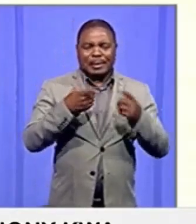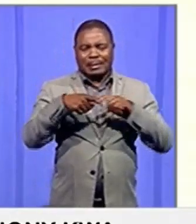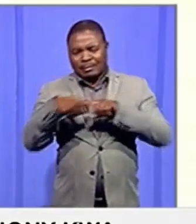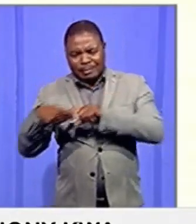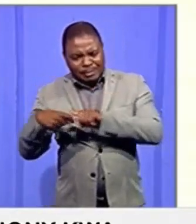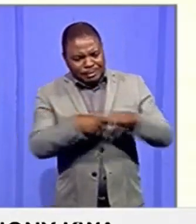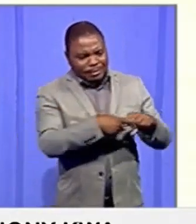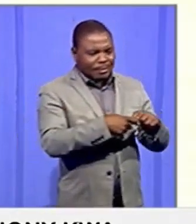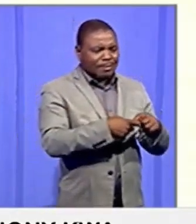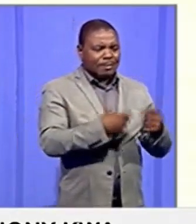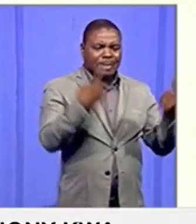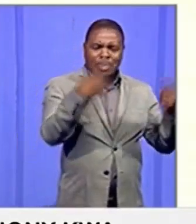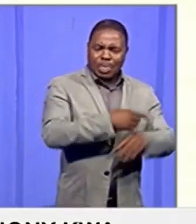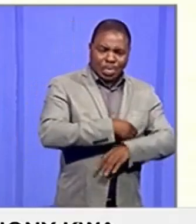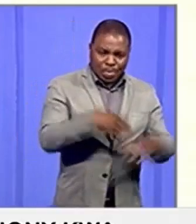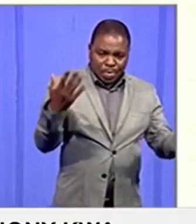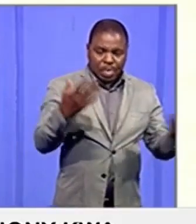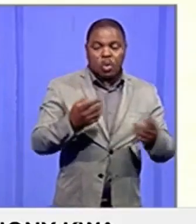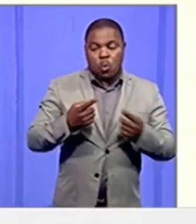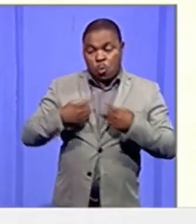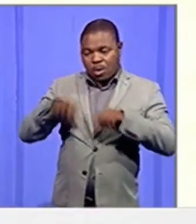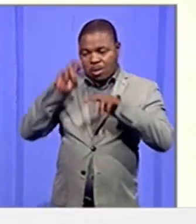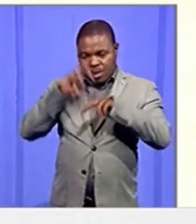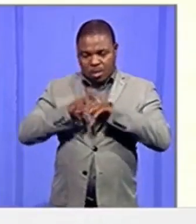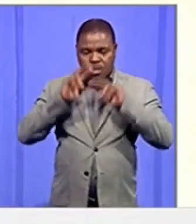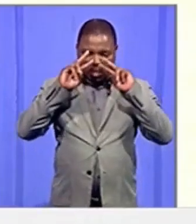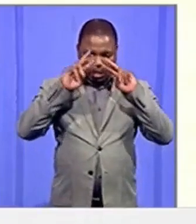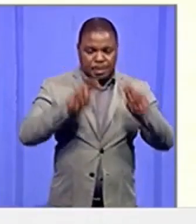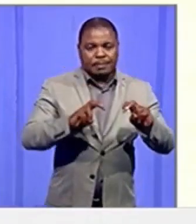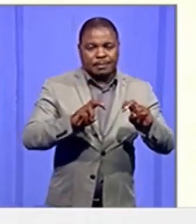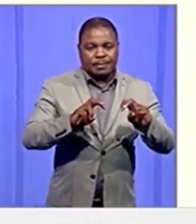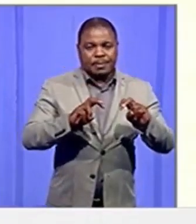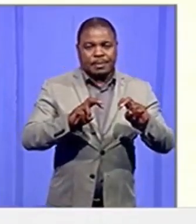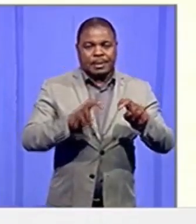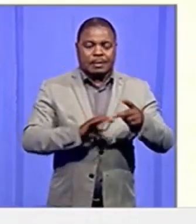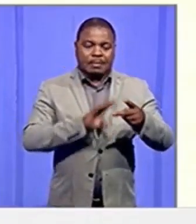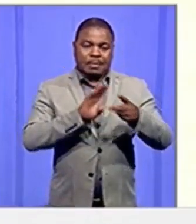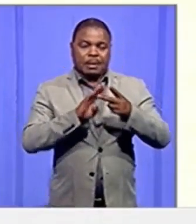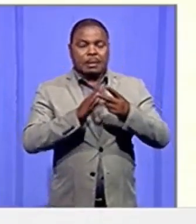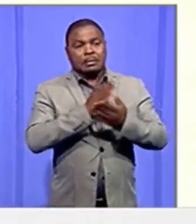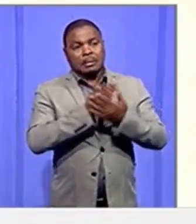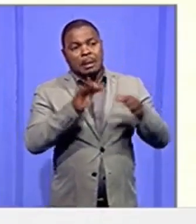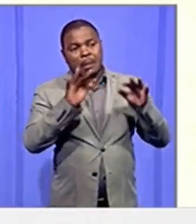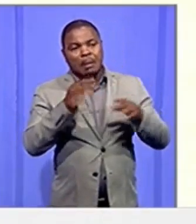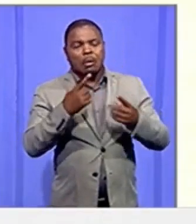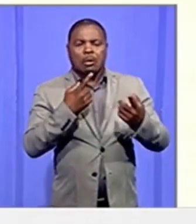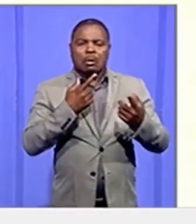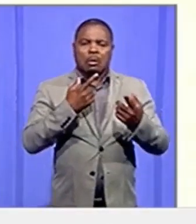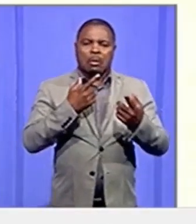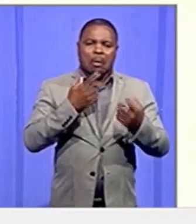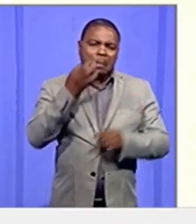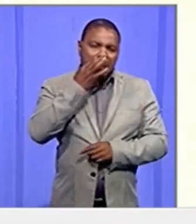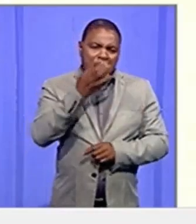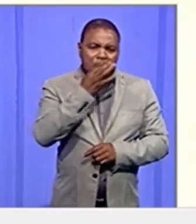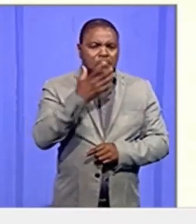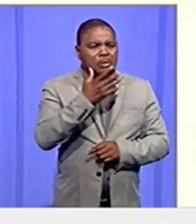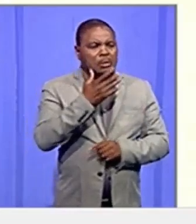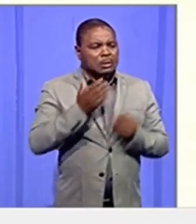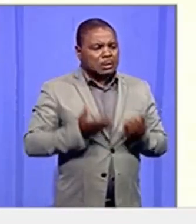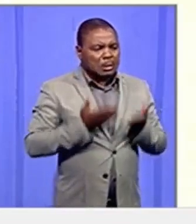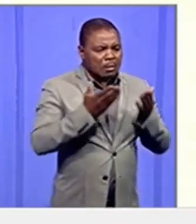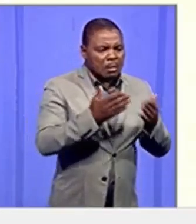di fitlhi ke tse leng gore di tla tshwanela ke go batlisisiwa fela jalo le batho ba leng gore go latofaladiwa gore ga ba amogela ditirelo